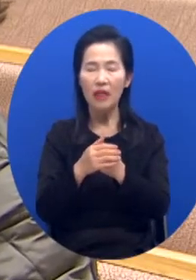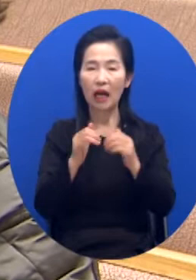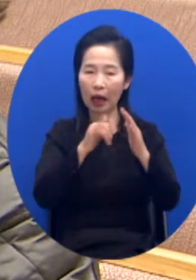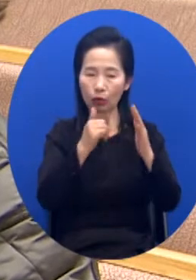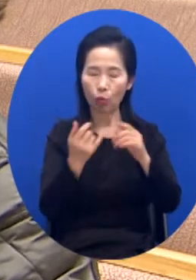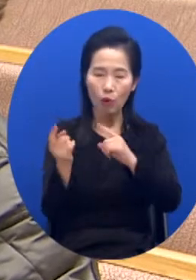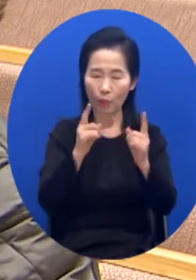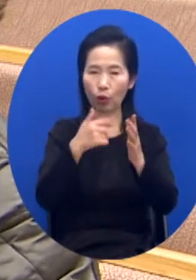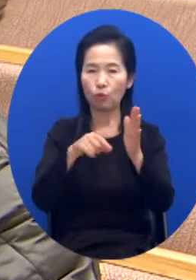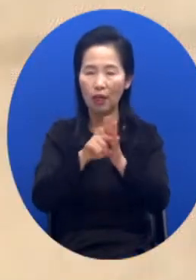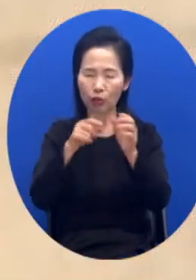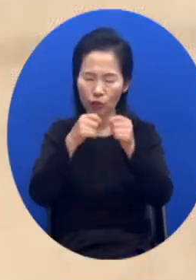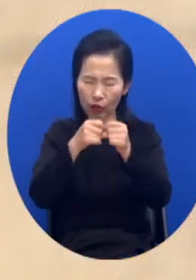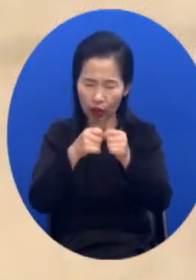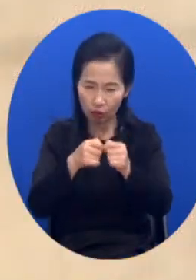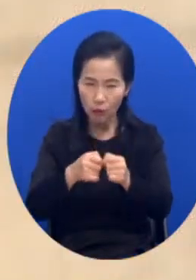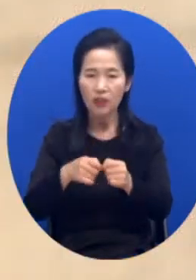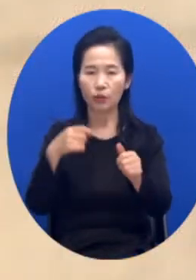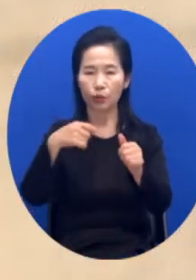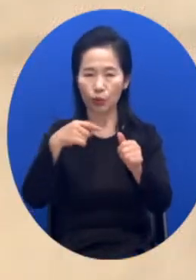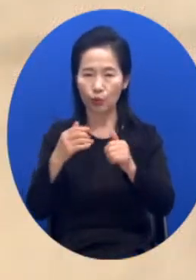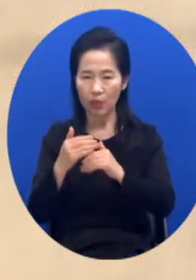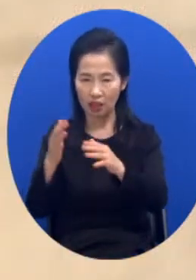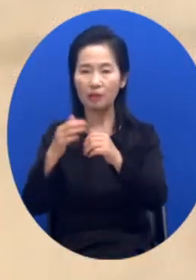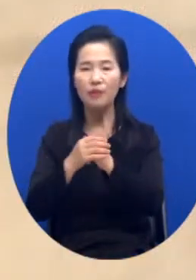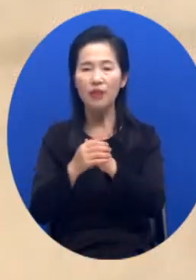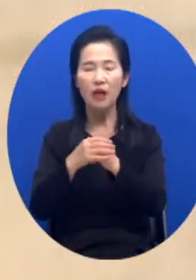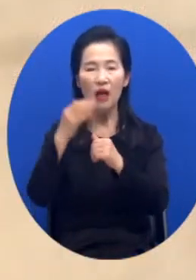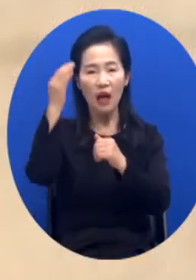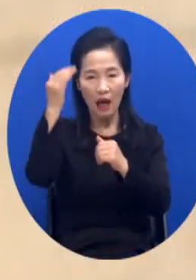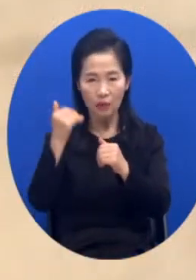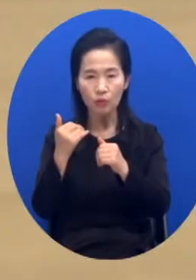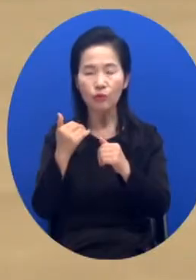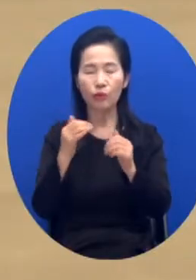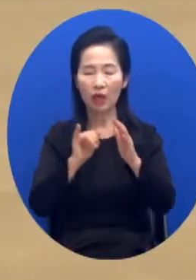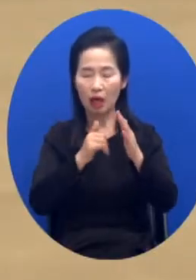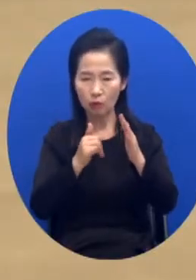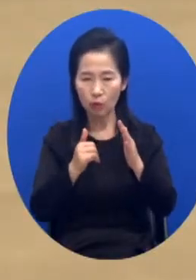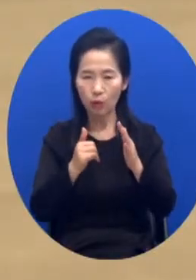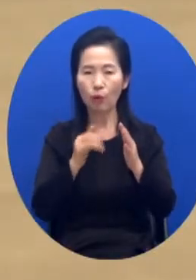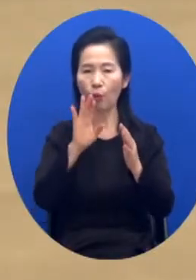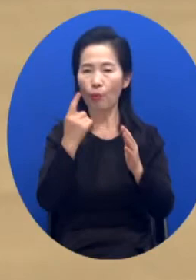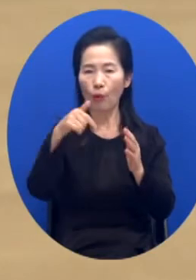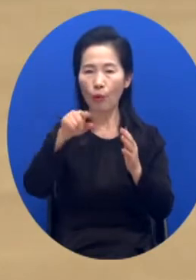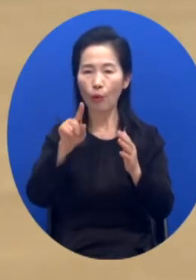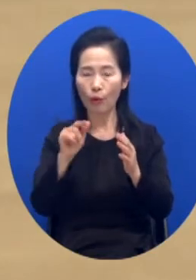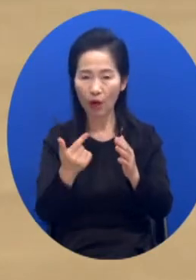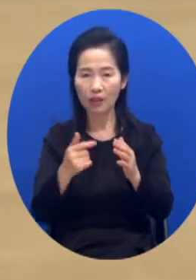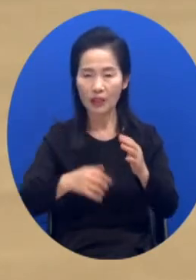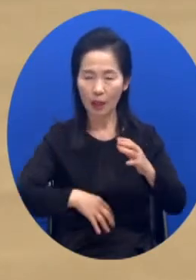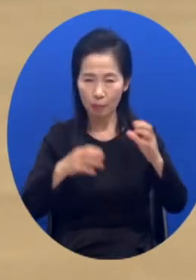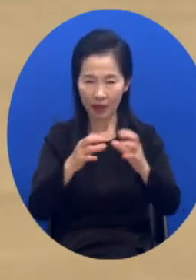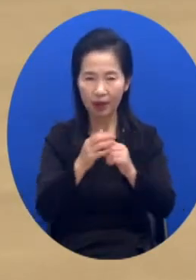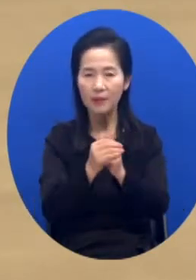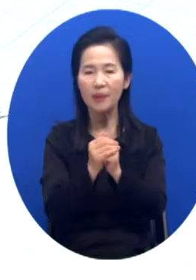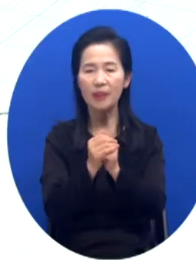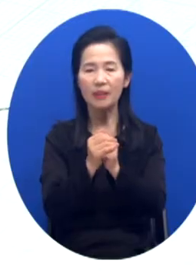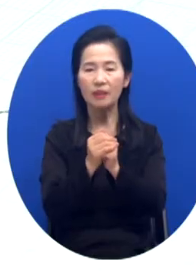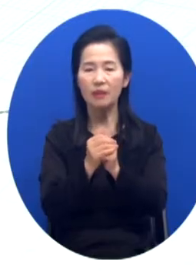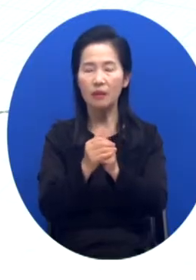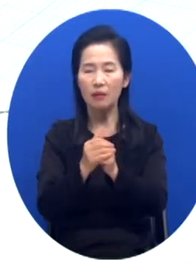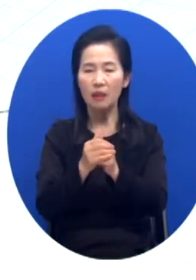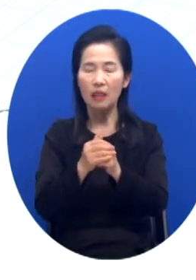위한 구체적인 교육과정이 마련되 있습니다 한국 가족 복원 협회는 이 밖에도 10주간의 성경적 성교육 강사